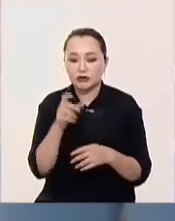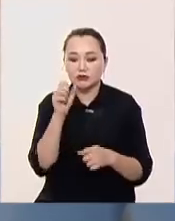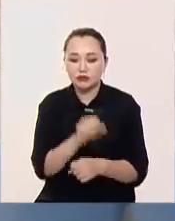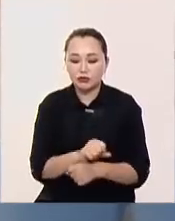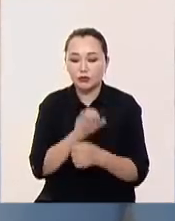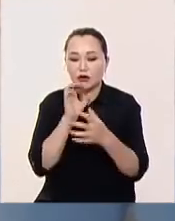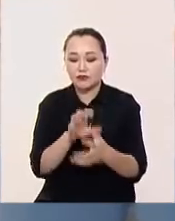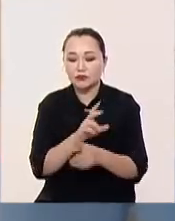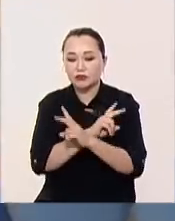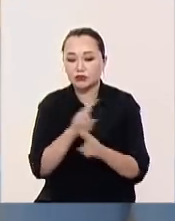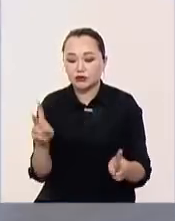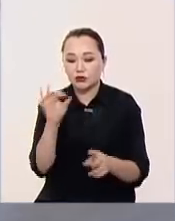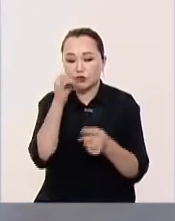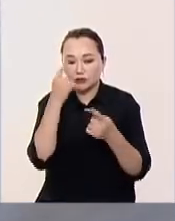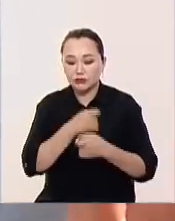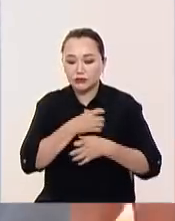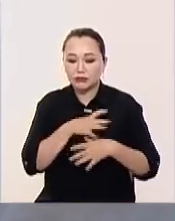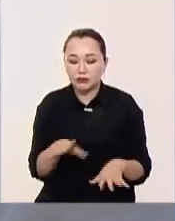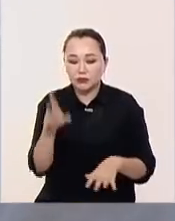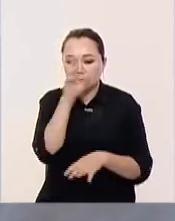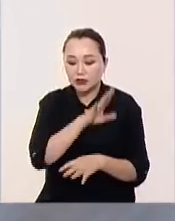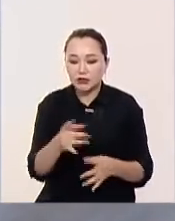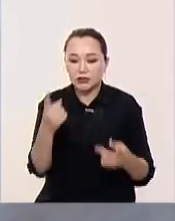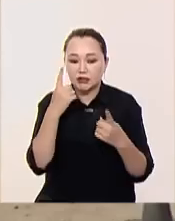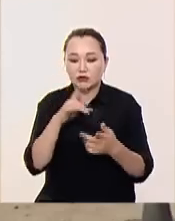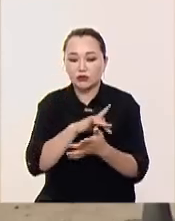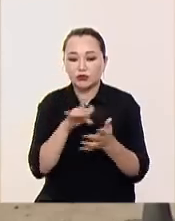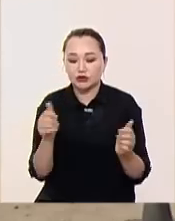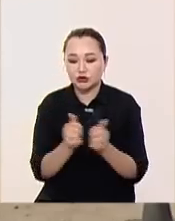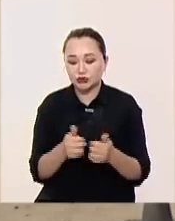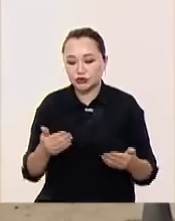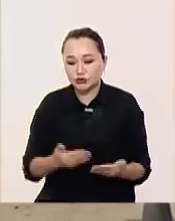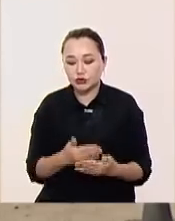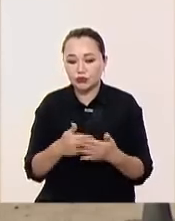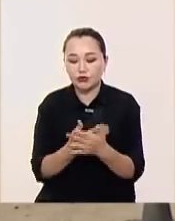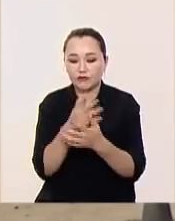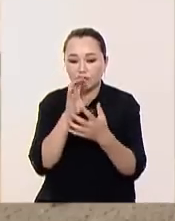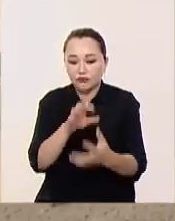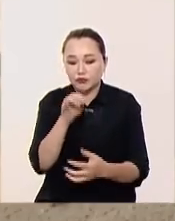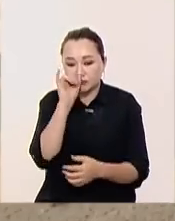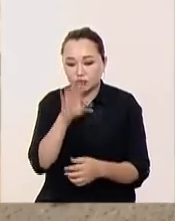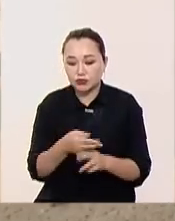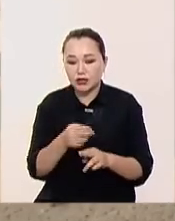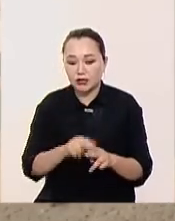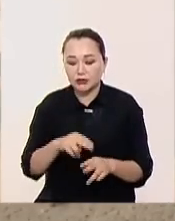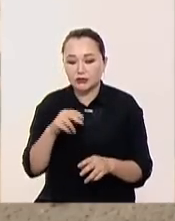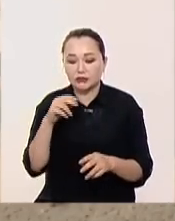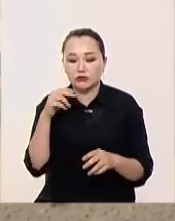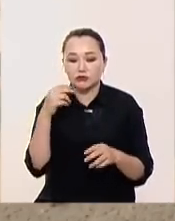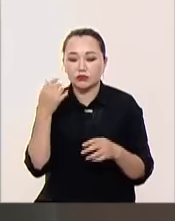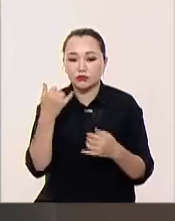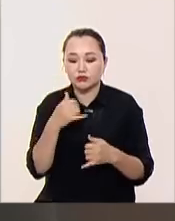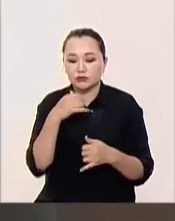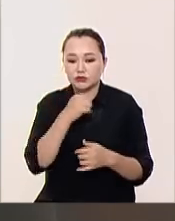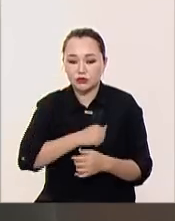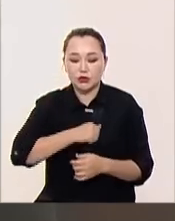тоқтайтынын ешкім ескертпеді деді. Әрі еліміздегі ең ірі мегаполистің іргесінде отырып, жаңа автобусқа жармағандарына қайран. Сондықтан олар аудан билігінен